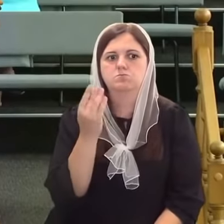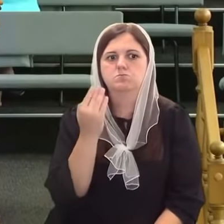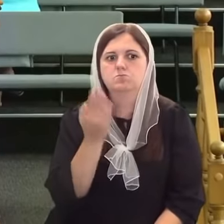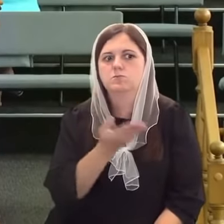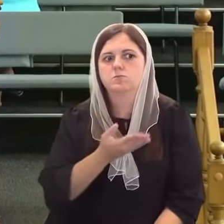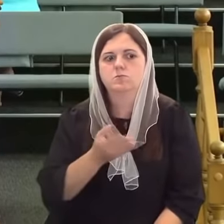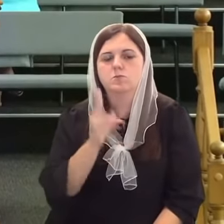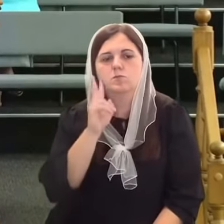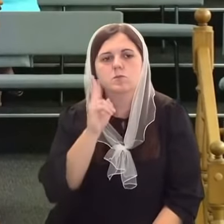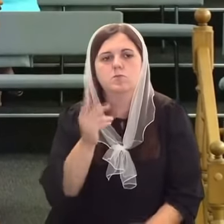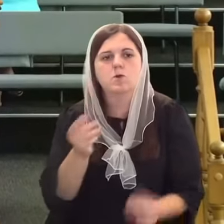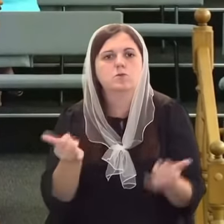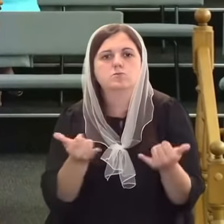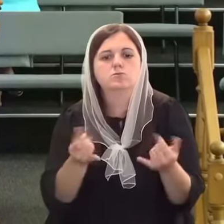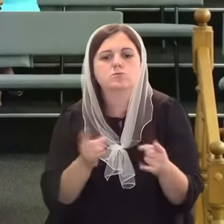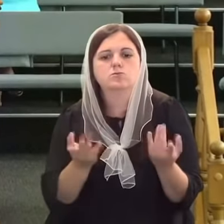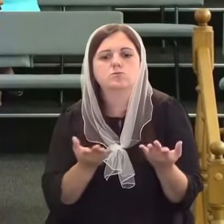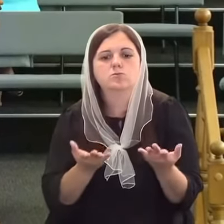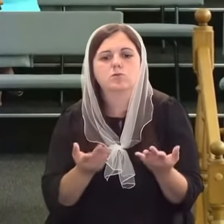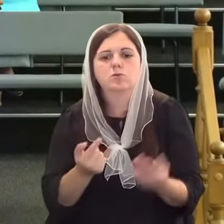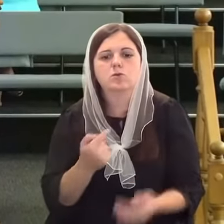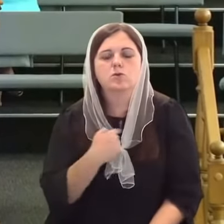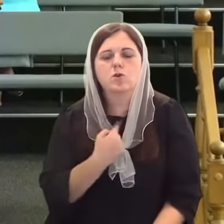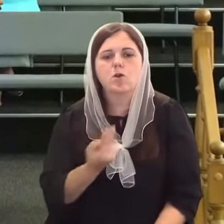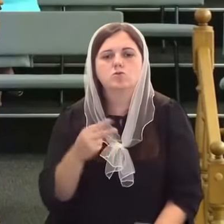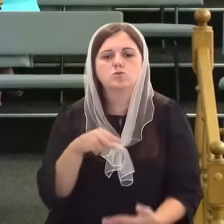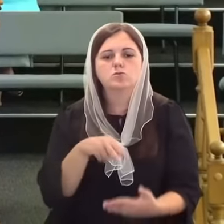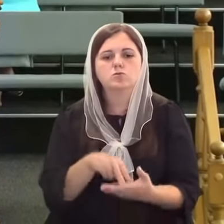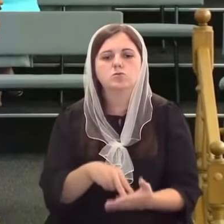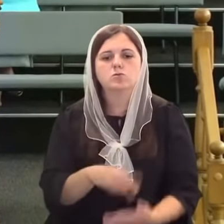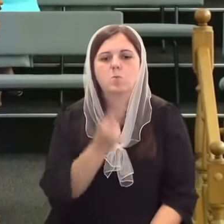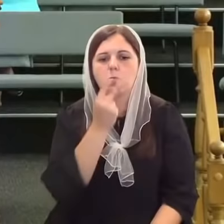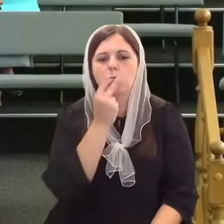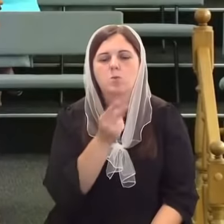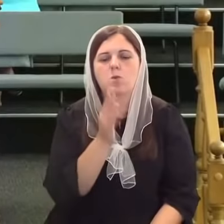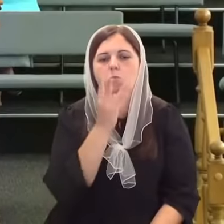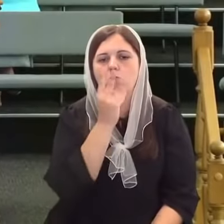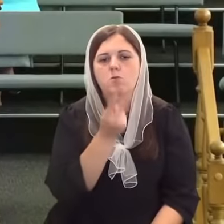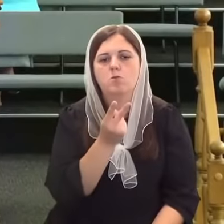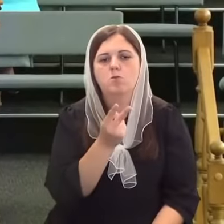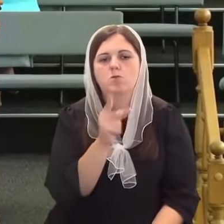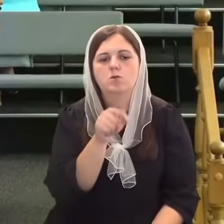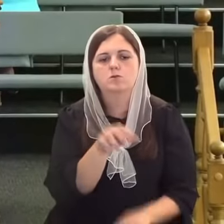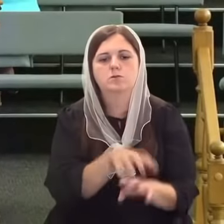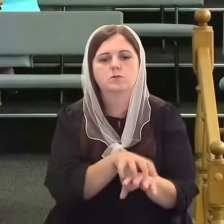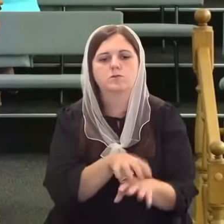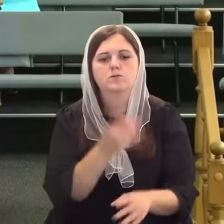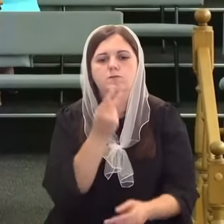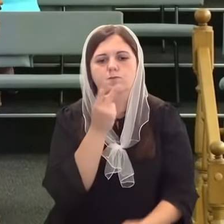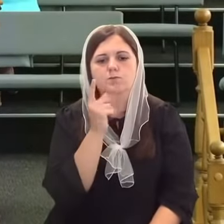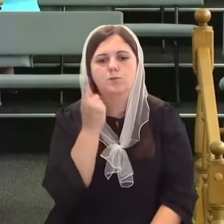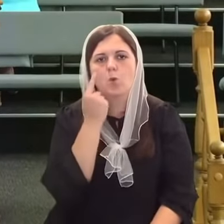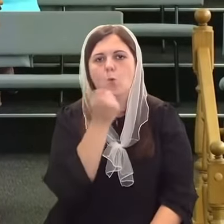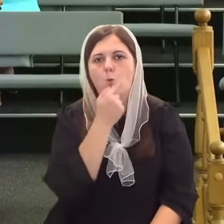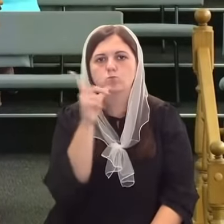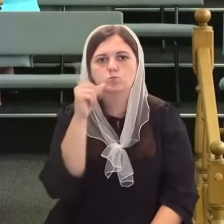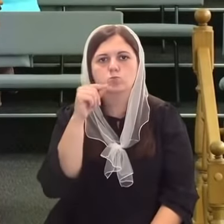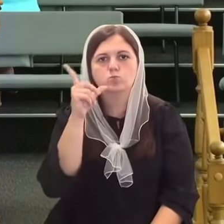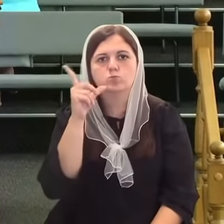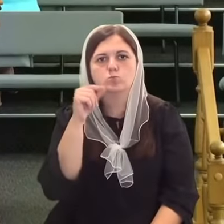инициативы. И я помню, друзья, я вот там стою, смотрю на эти туфли, открываю глаза, закрываю